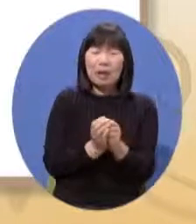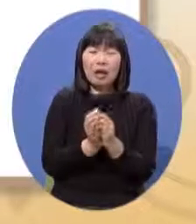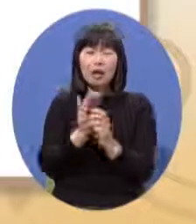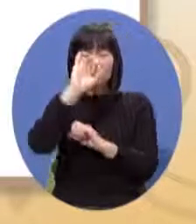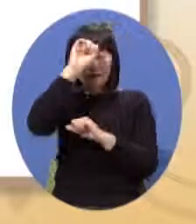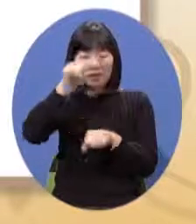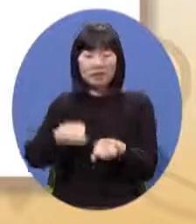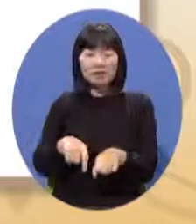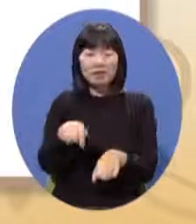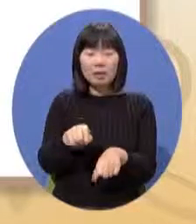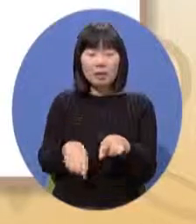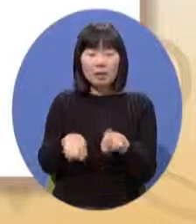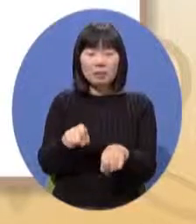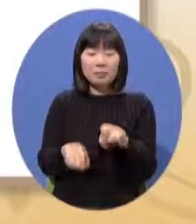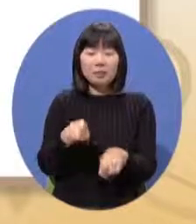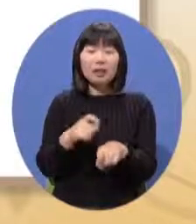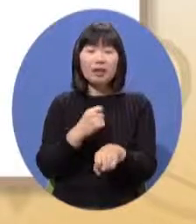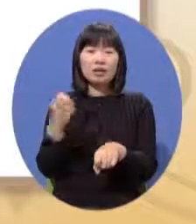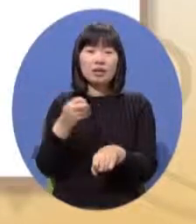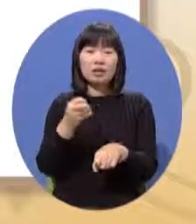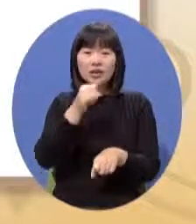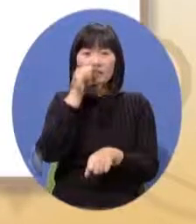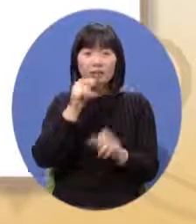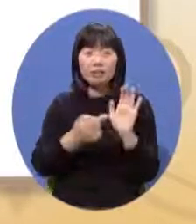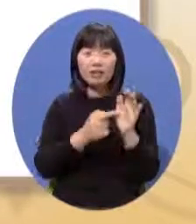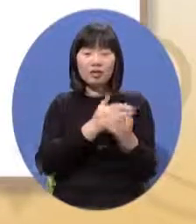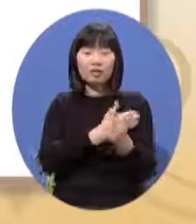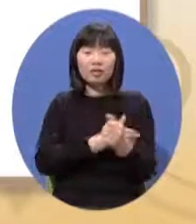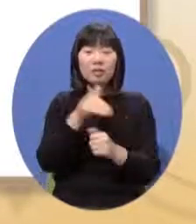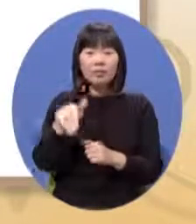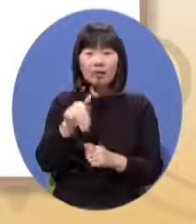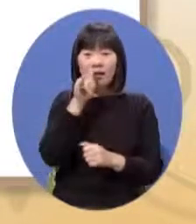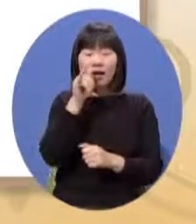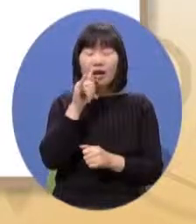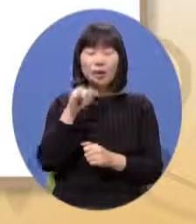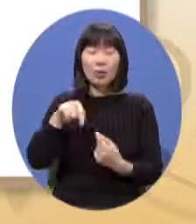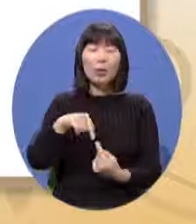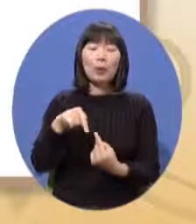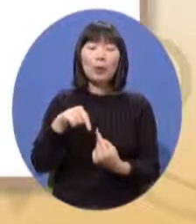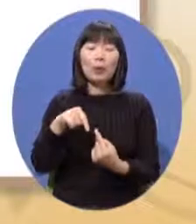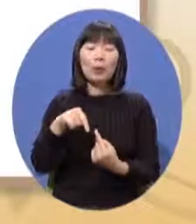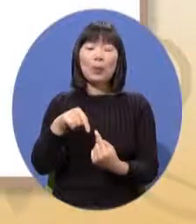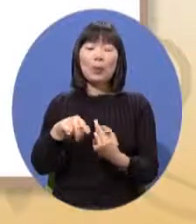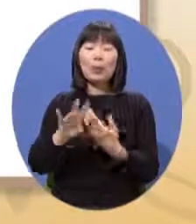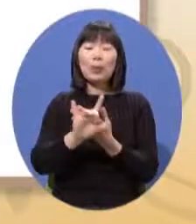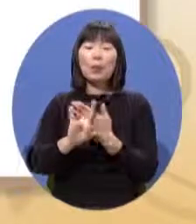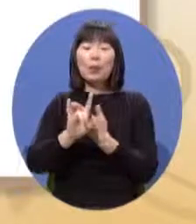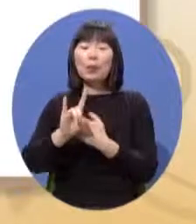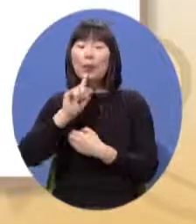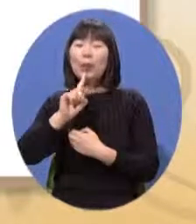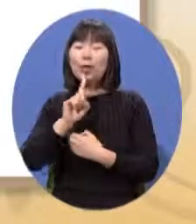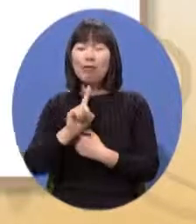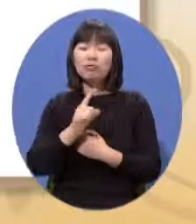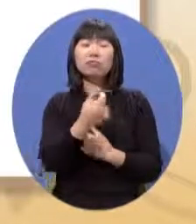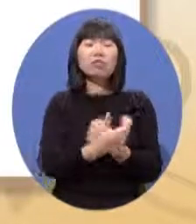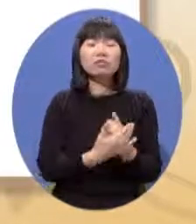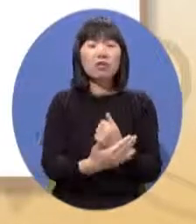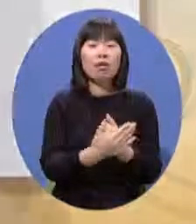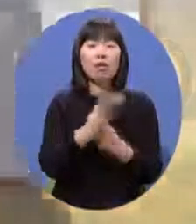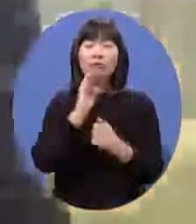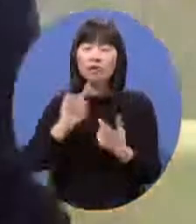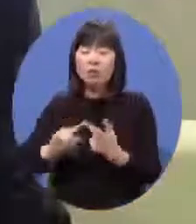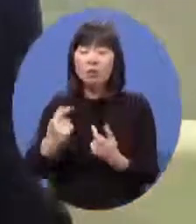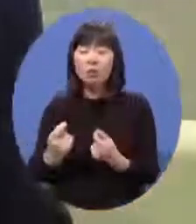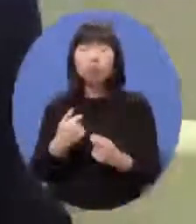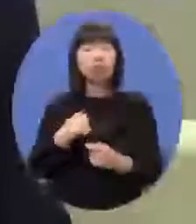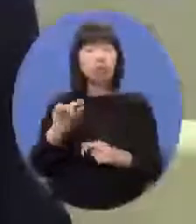발을 구르는 행동 자주 하는 아이들도 표현력 떨어져요. 또 변명. 평소에 사실 이런 거고